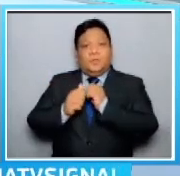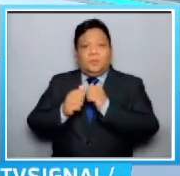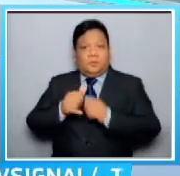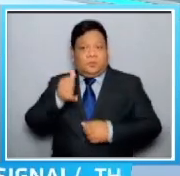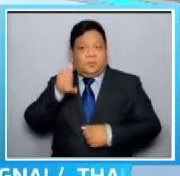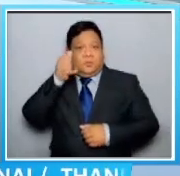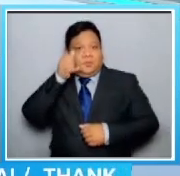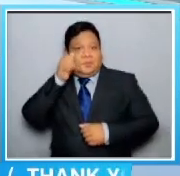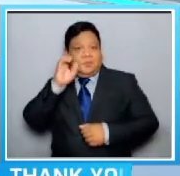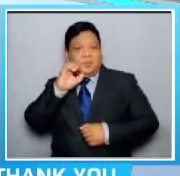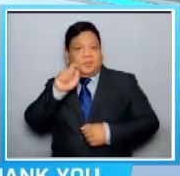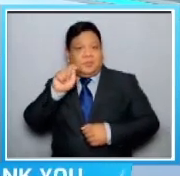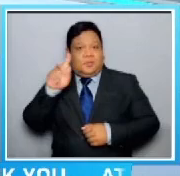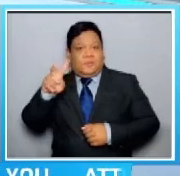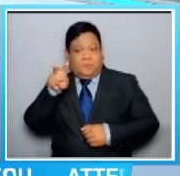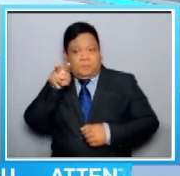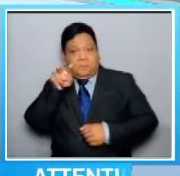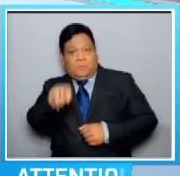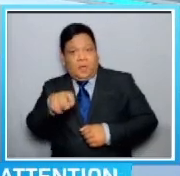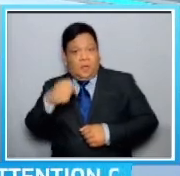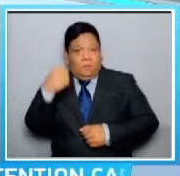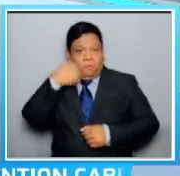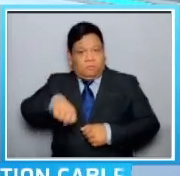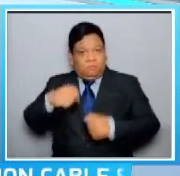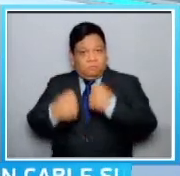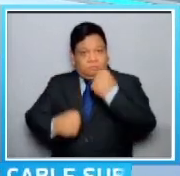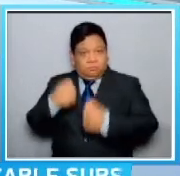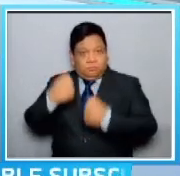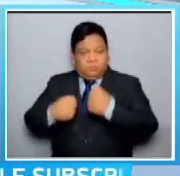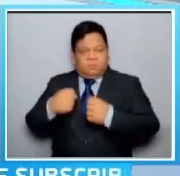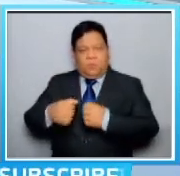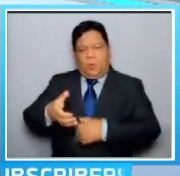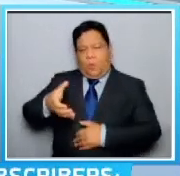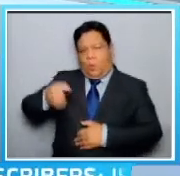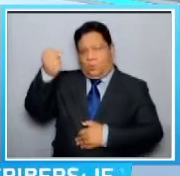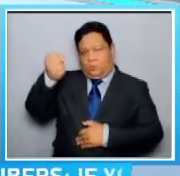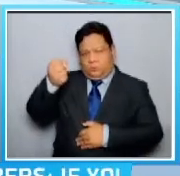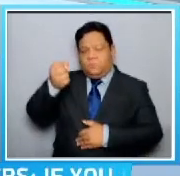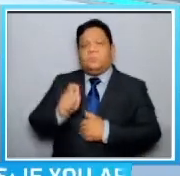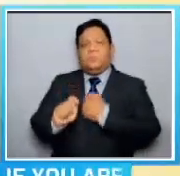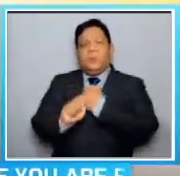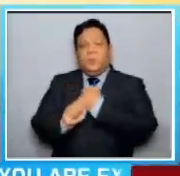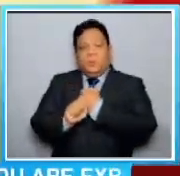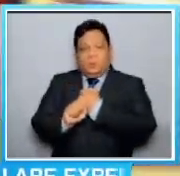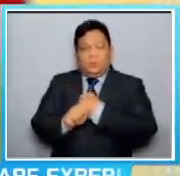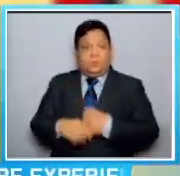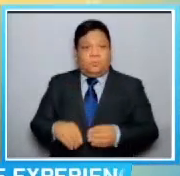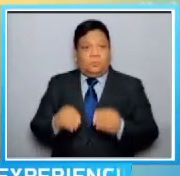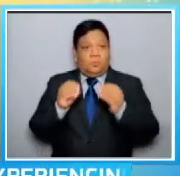Manila. Ang reaksyon dito ng mga motorista sa balitang hatid ni Darlene Cai.